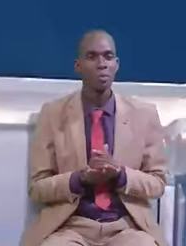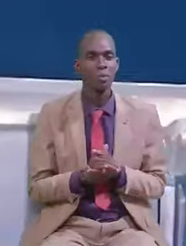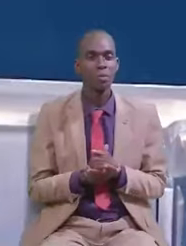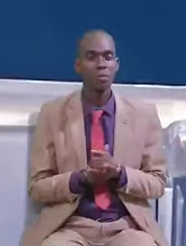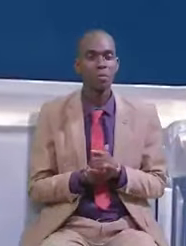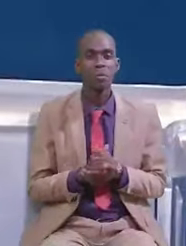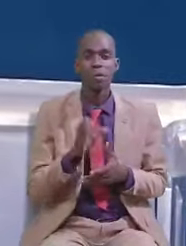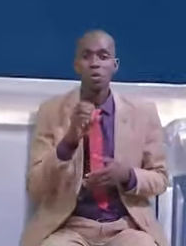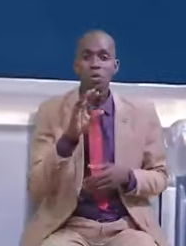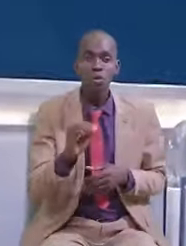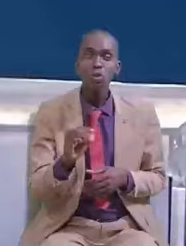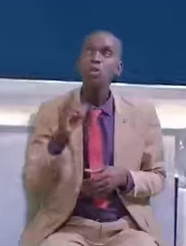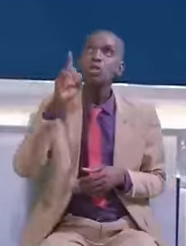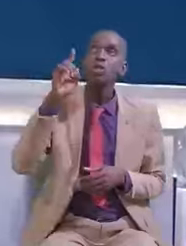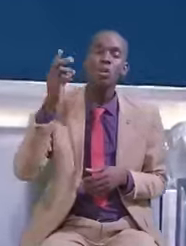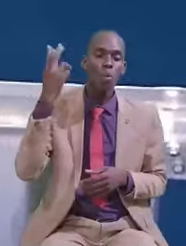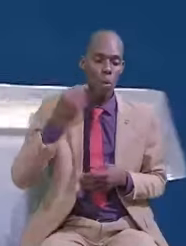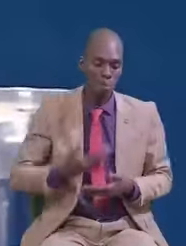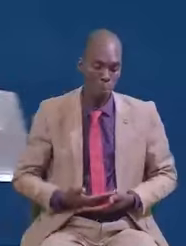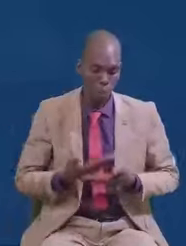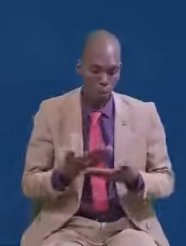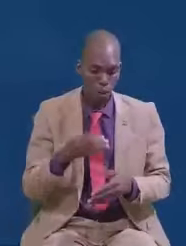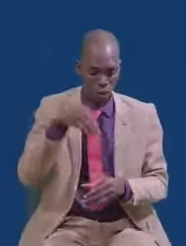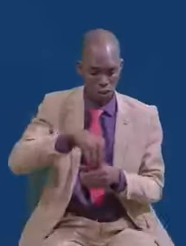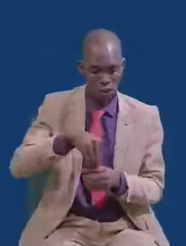Donc il était né dans le monde.